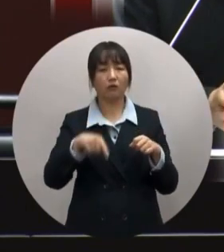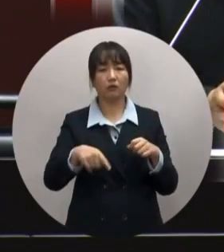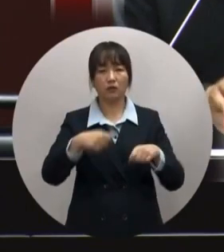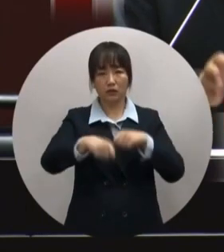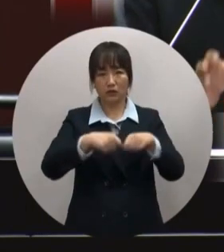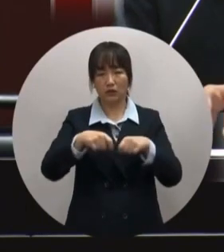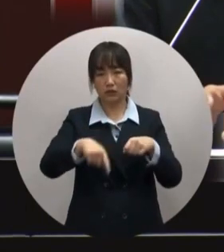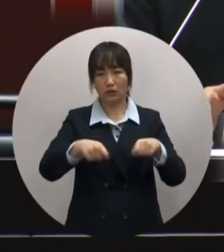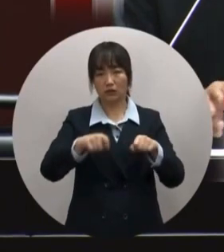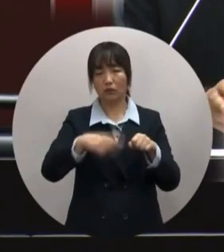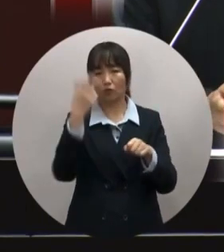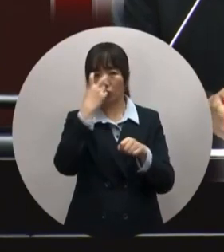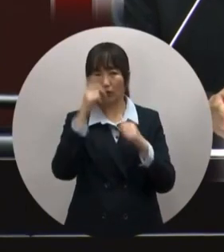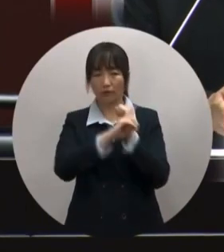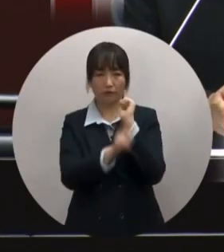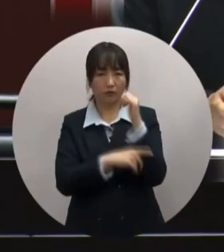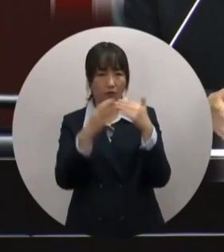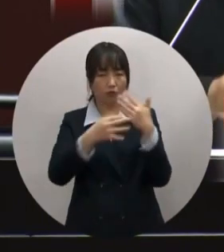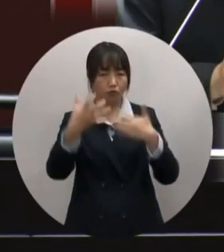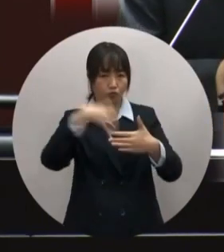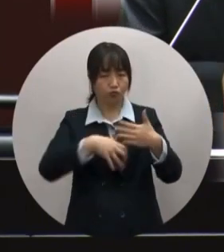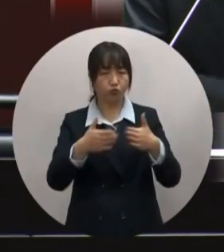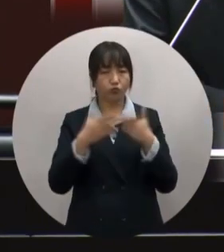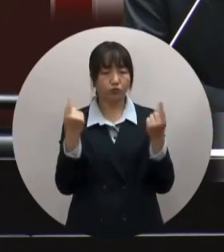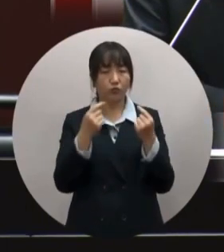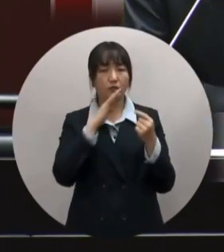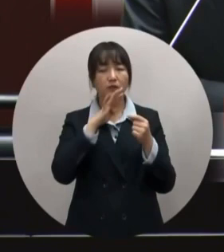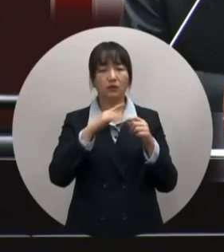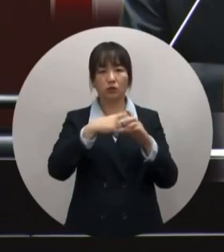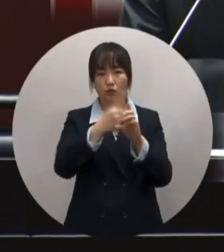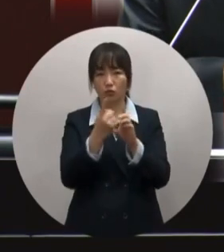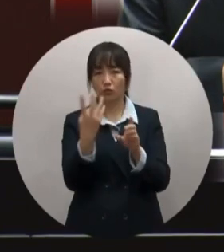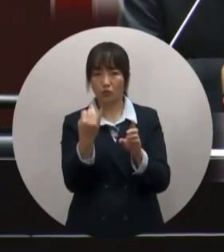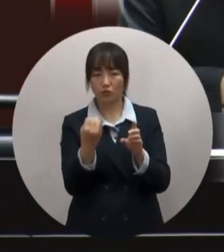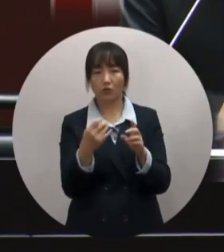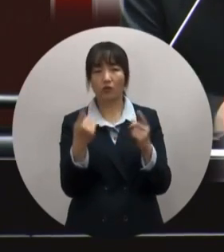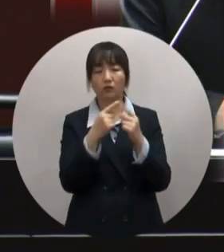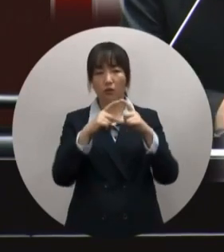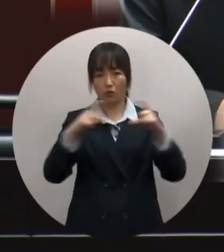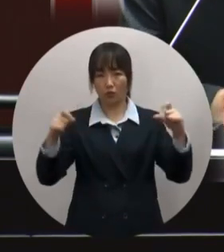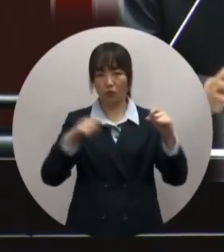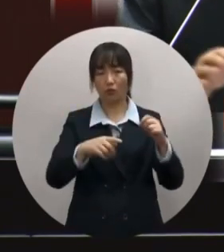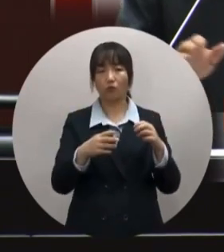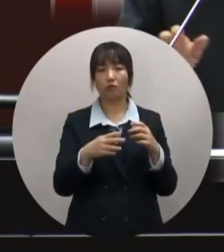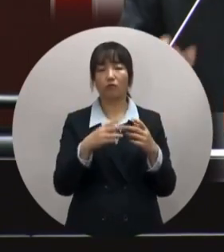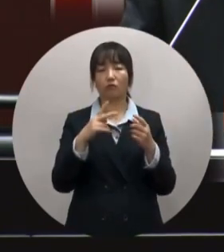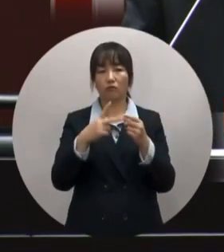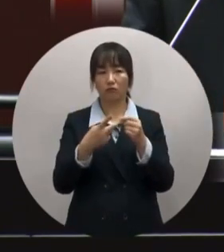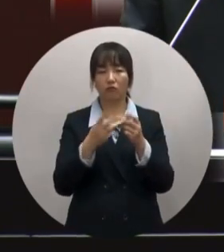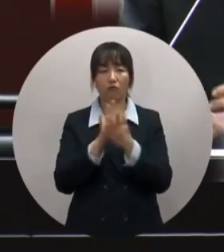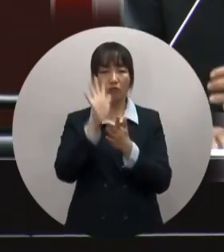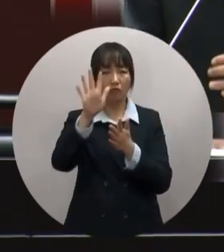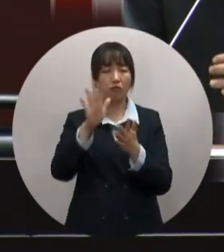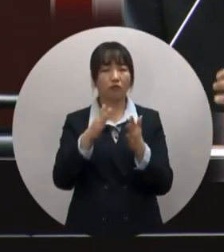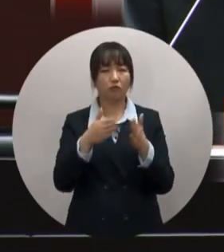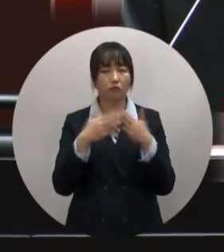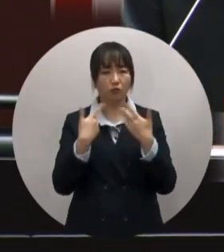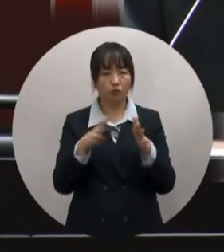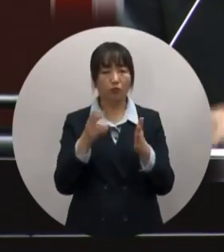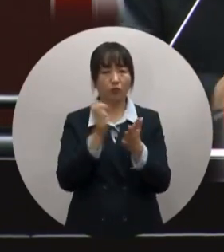自行車這個管理我們現在在把它納管包括它的時速包括它的牌照包括它未來